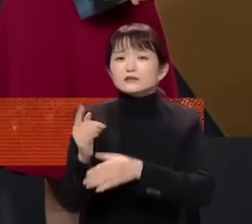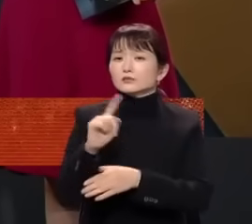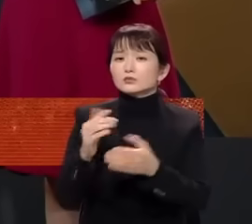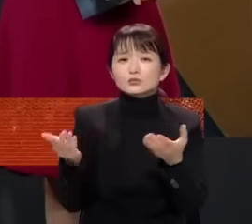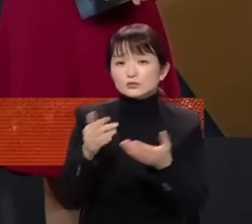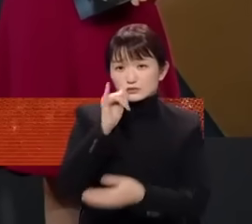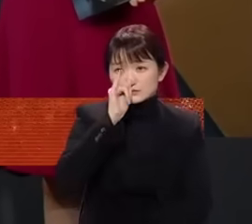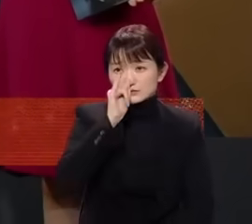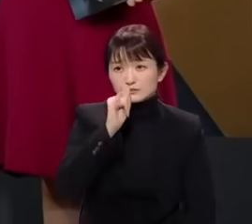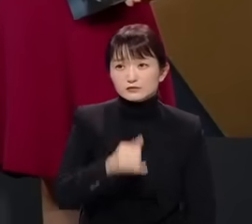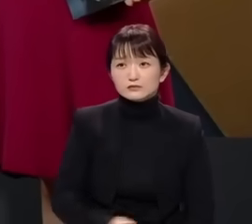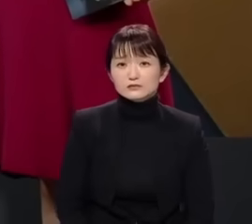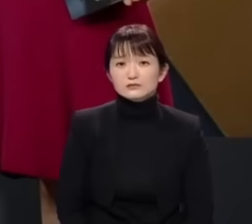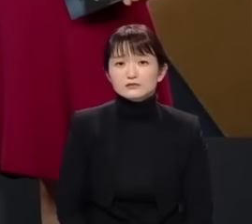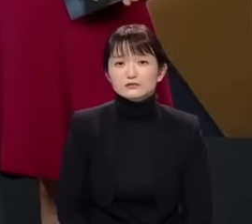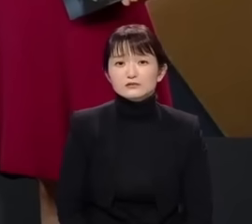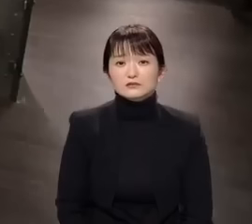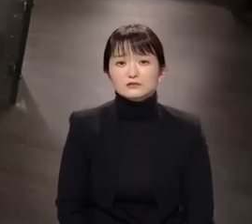무슨 일이 있었던 걸까요?